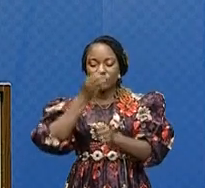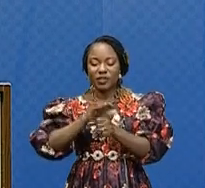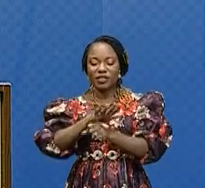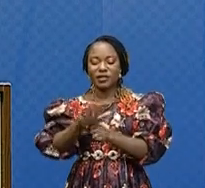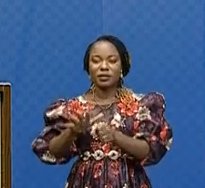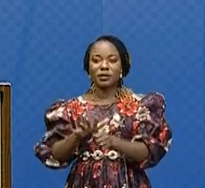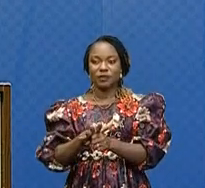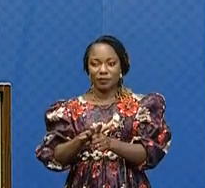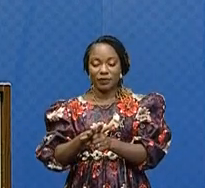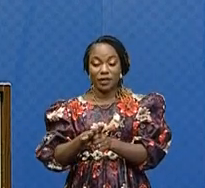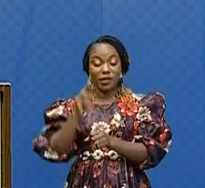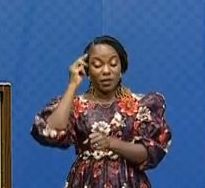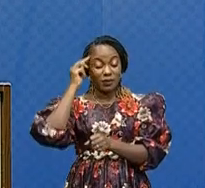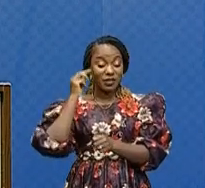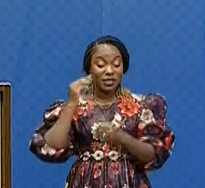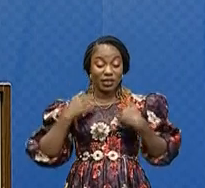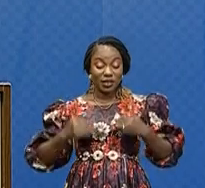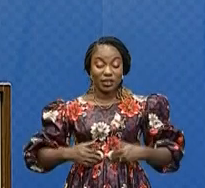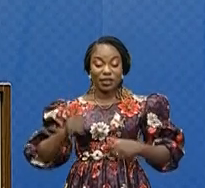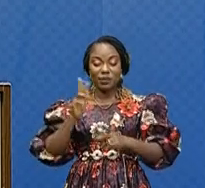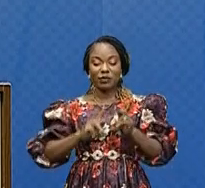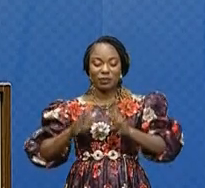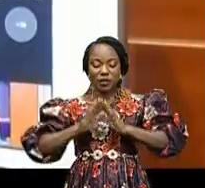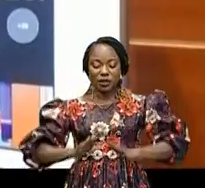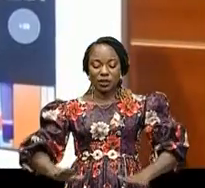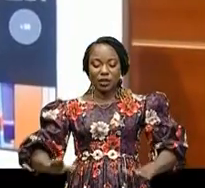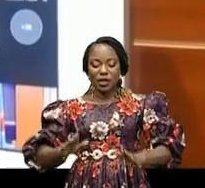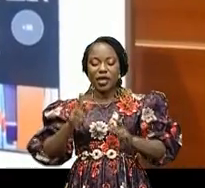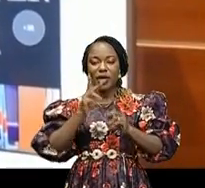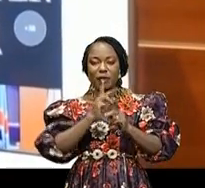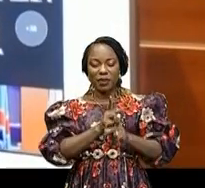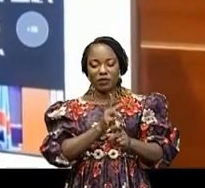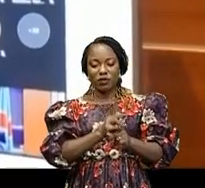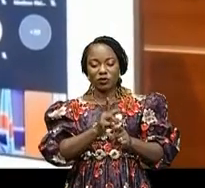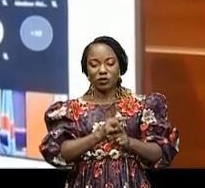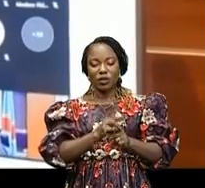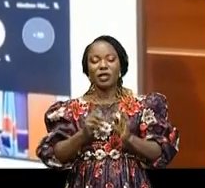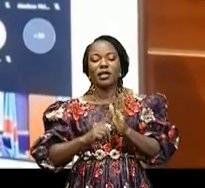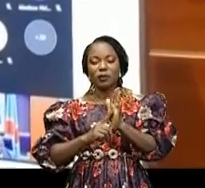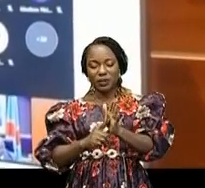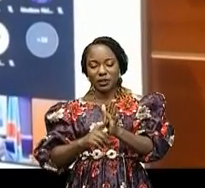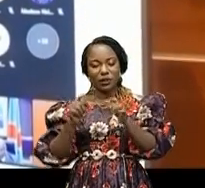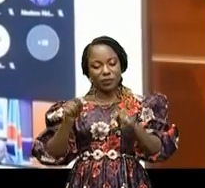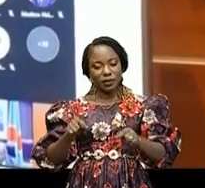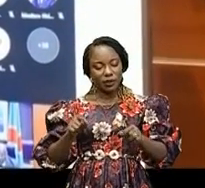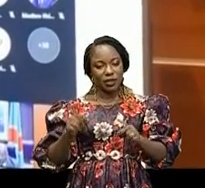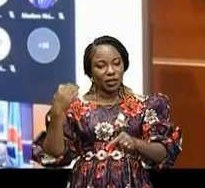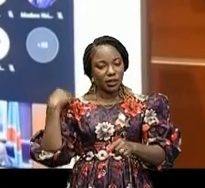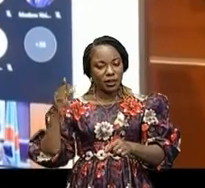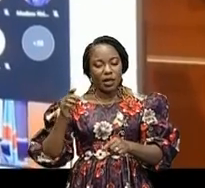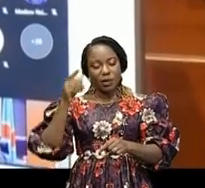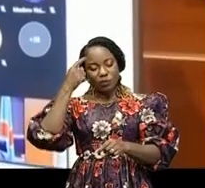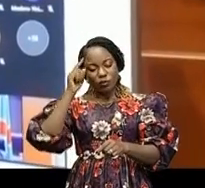COVID-19. Le ministre de la Santé publique, Hygiène et Prévention a présenté l'état de lieu de la